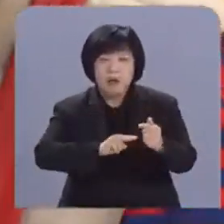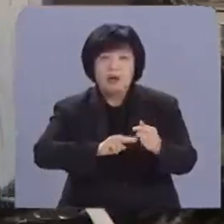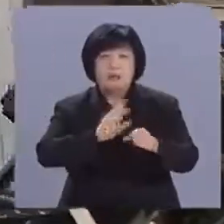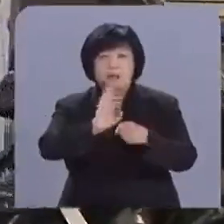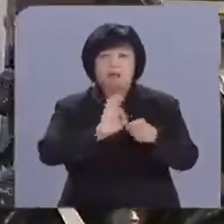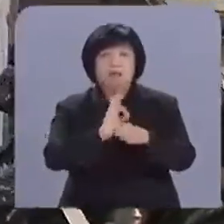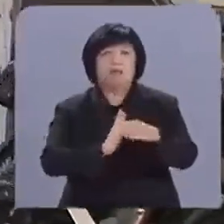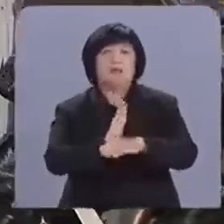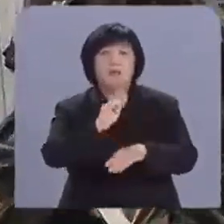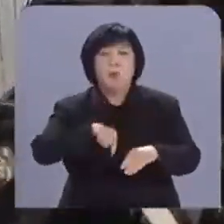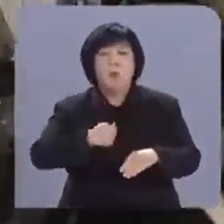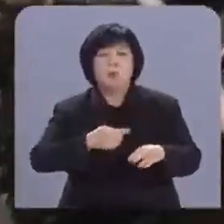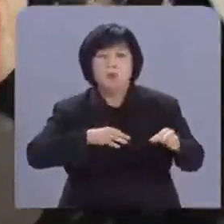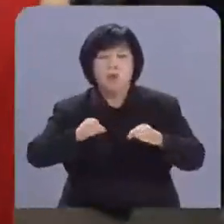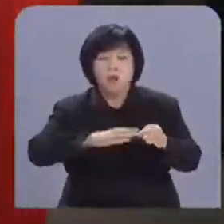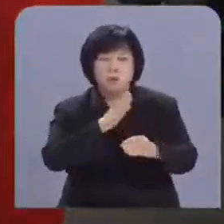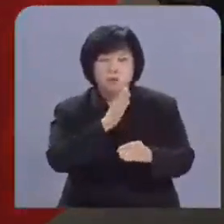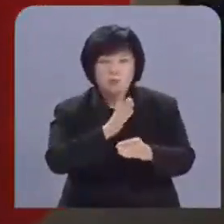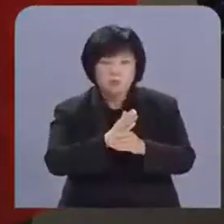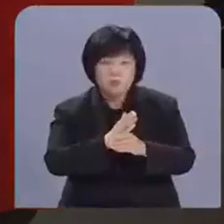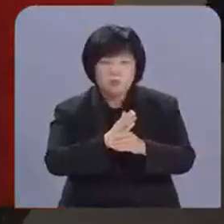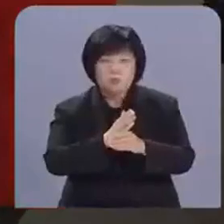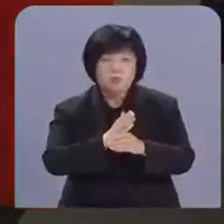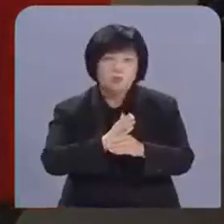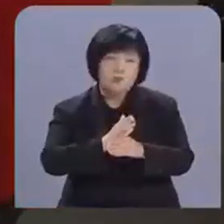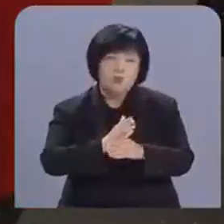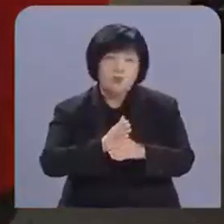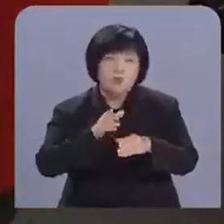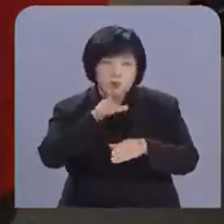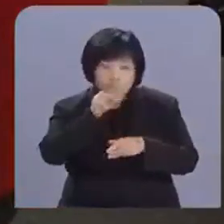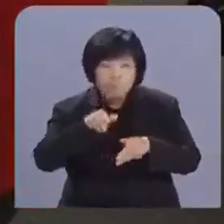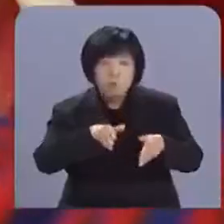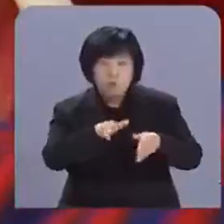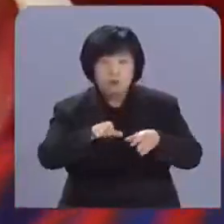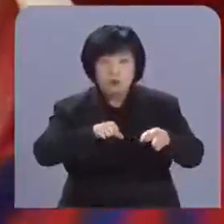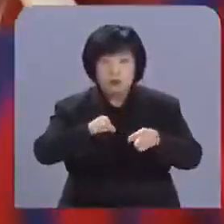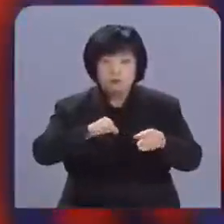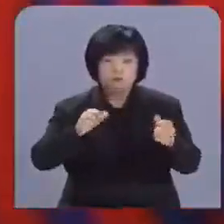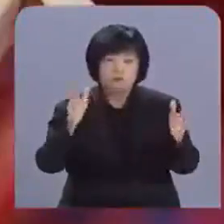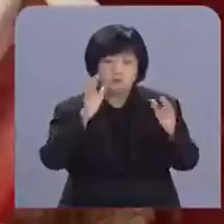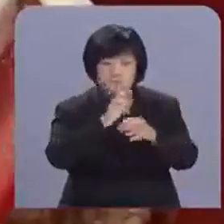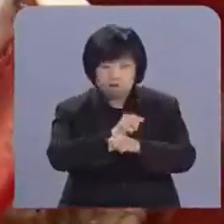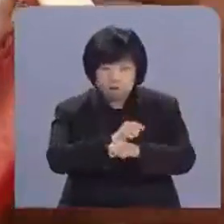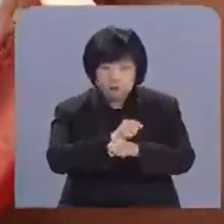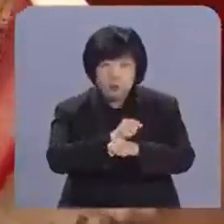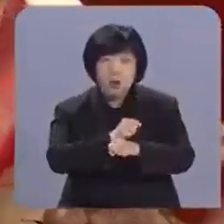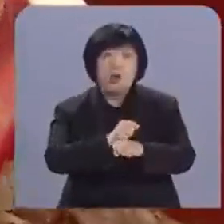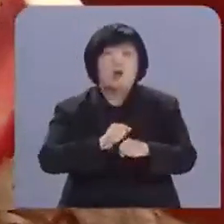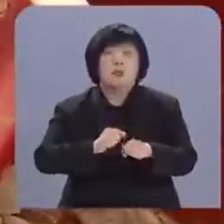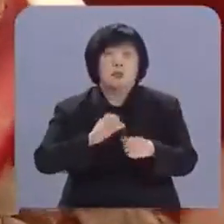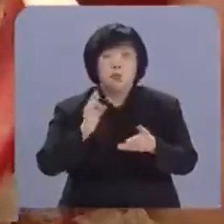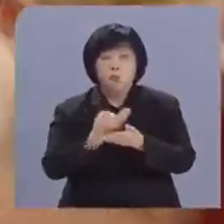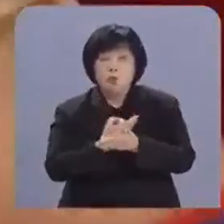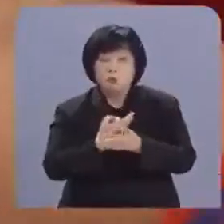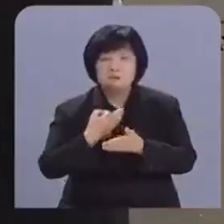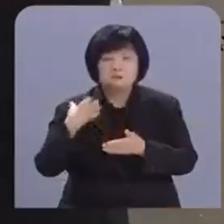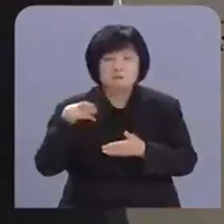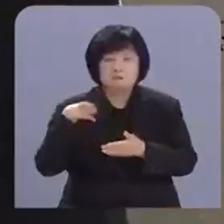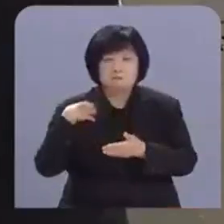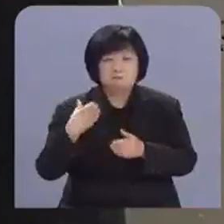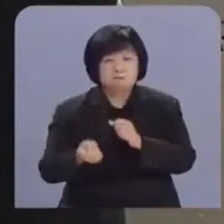있습니다. 유통구조 변화로 골목상권이 쇠락하고 경기도 어려워져 인건비를 감당할 수 없었기